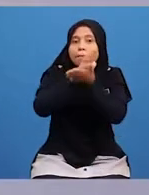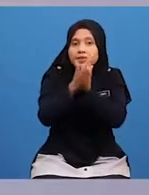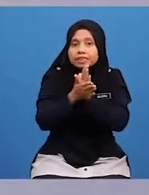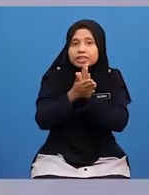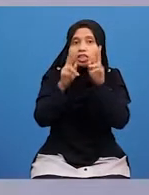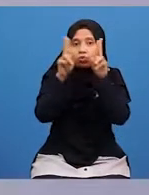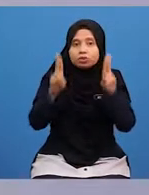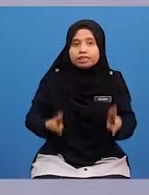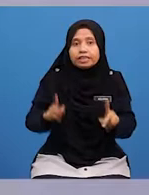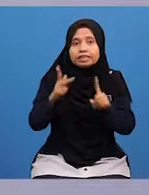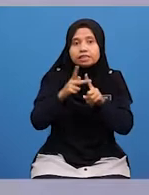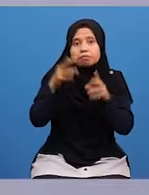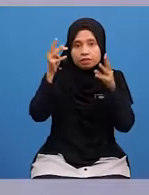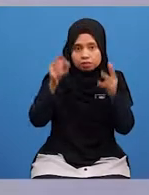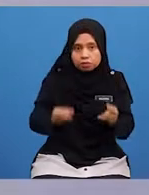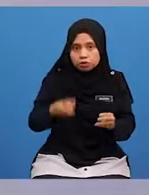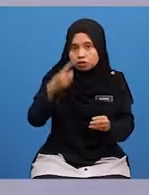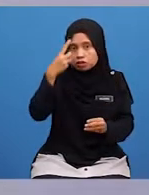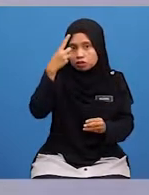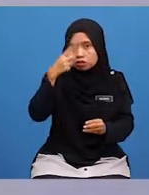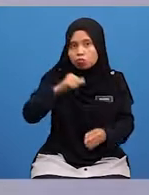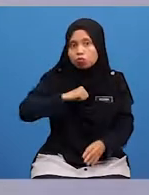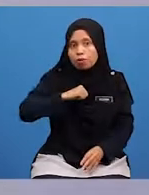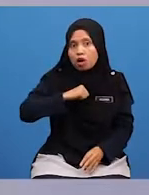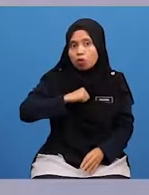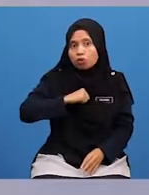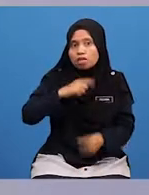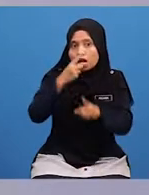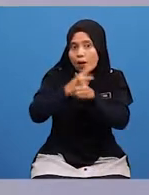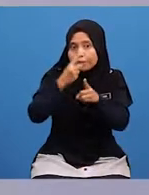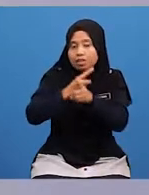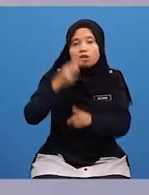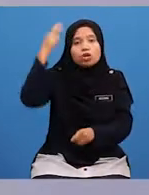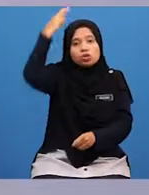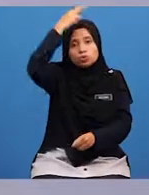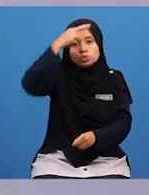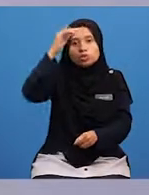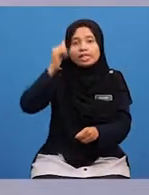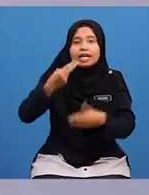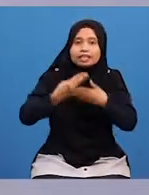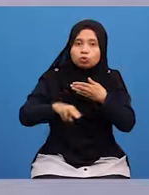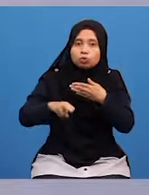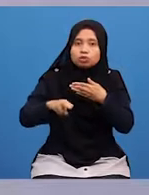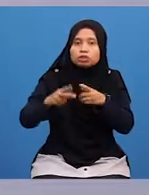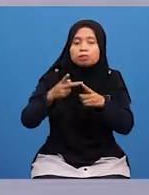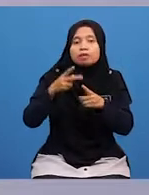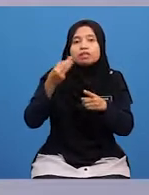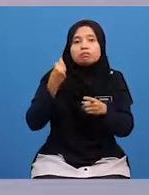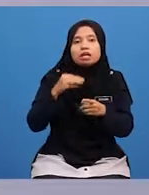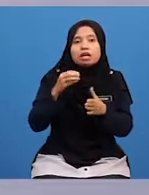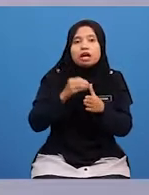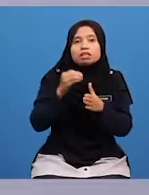kepada manusia sama ada mengakui kebenaran Rasul yang diutus kepada mereka